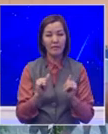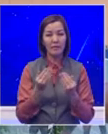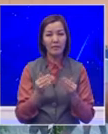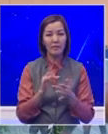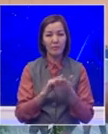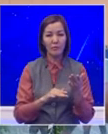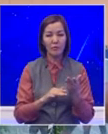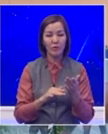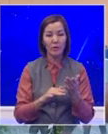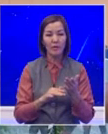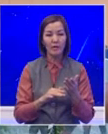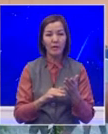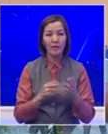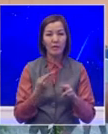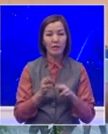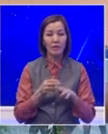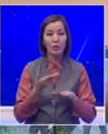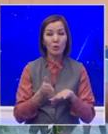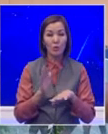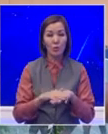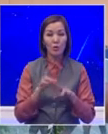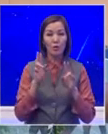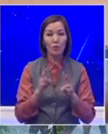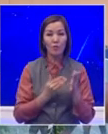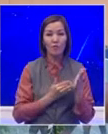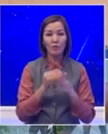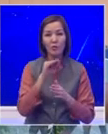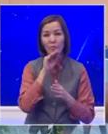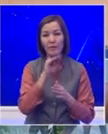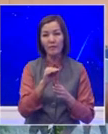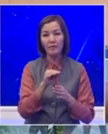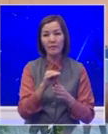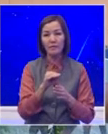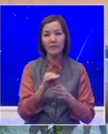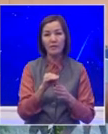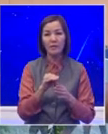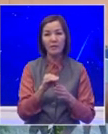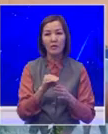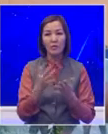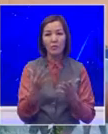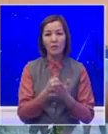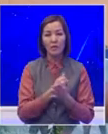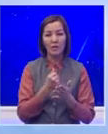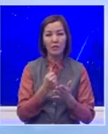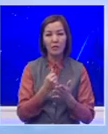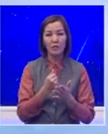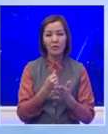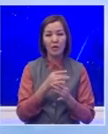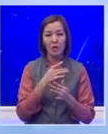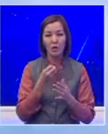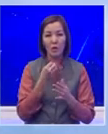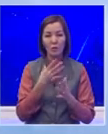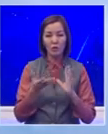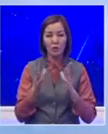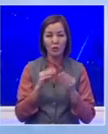развивается ровно по курсу Это нелегко Однако благодаря высокому профессионализму здешних специалистов удалось достичь немало результатов